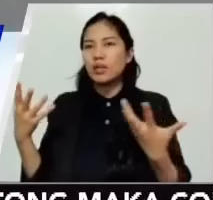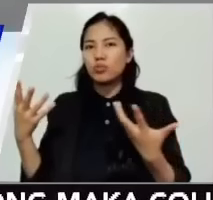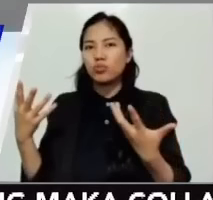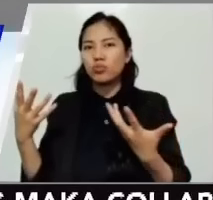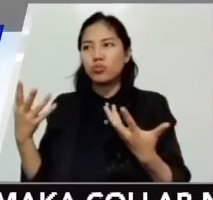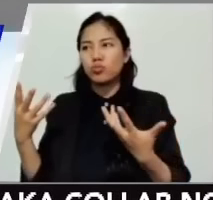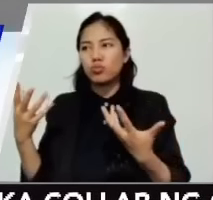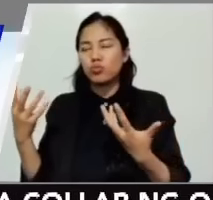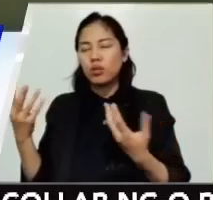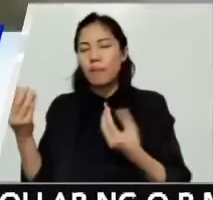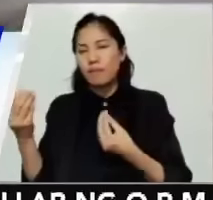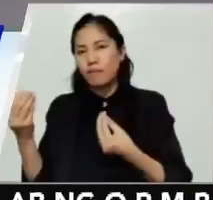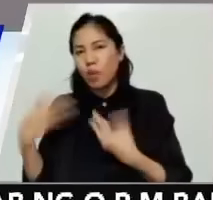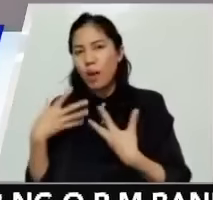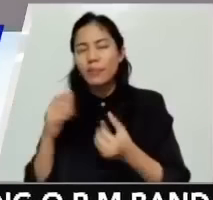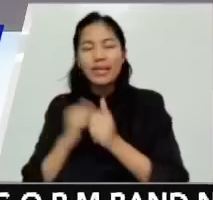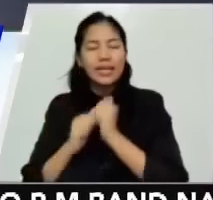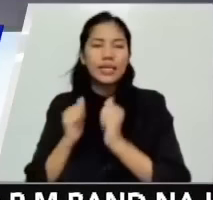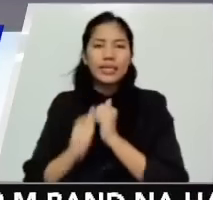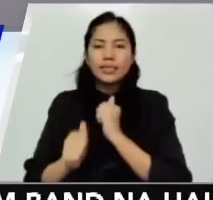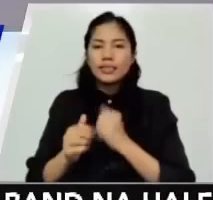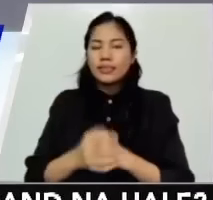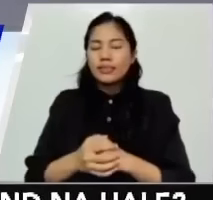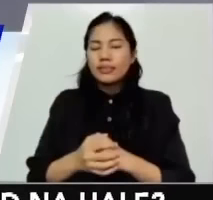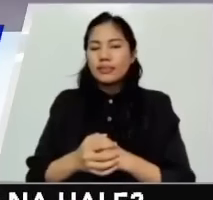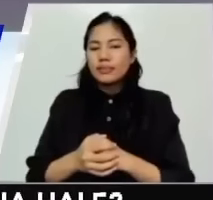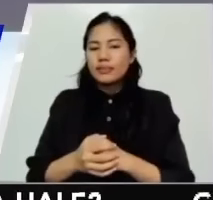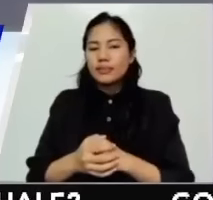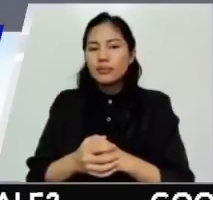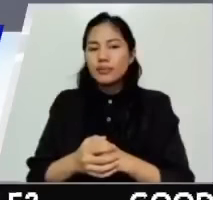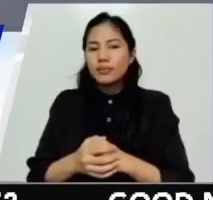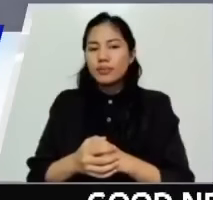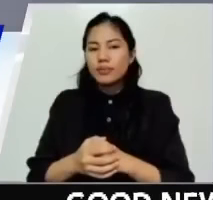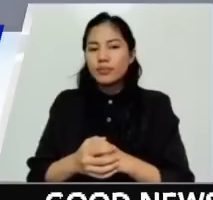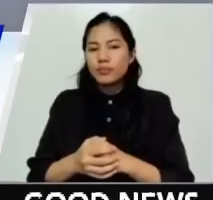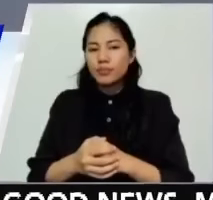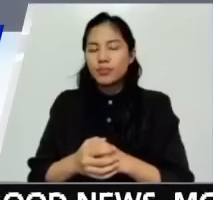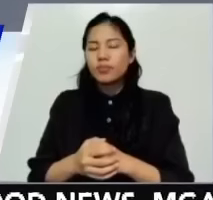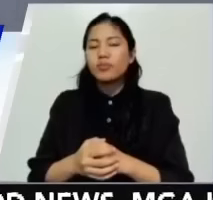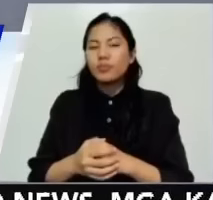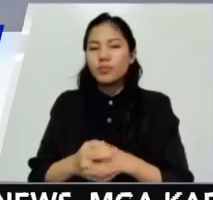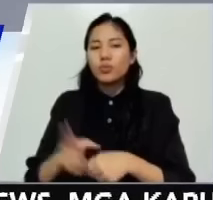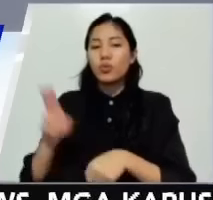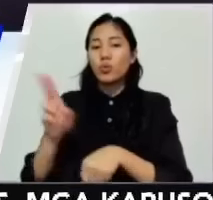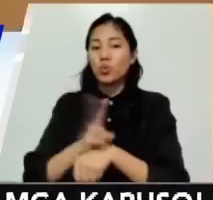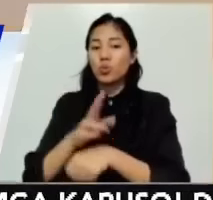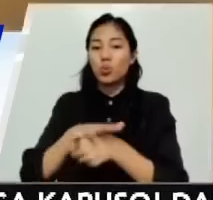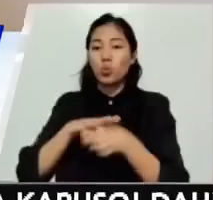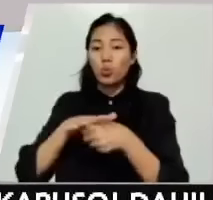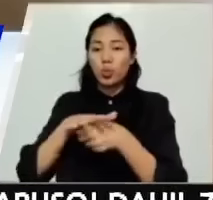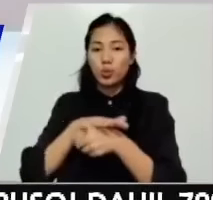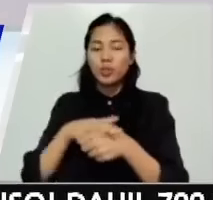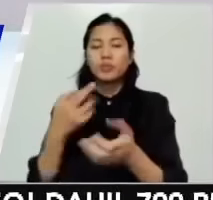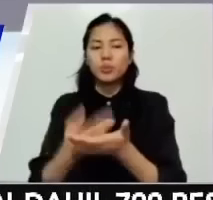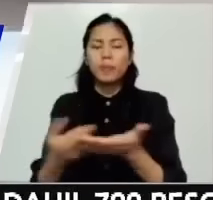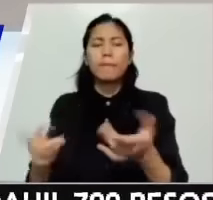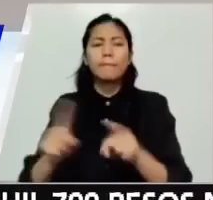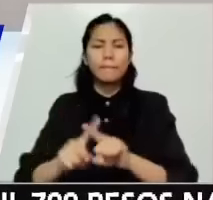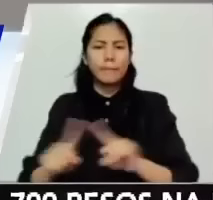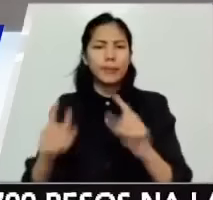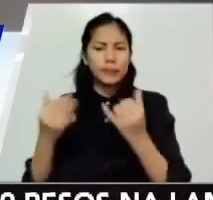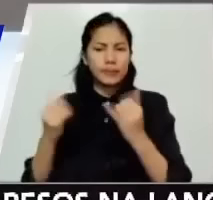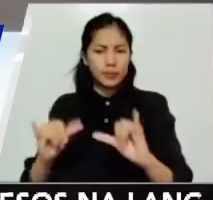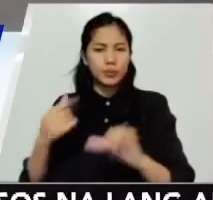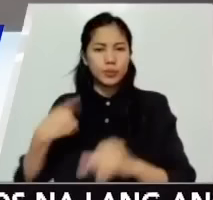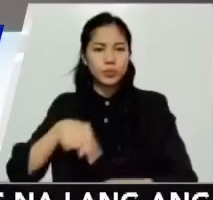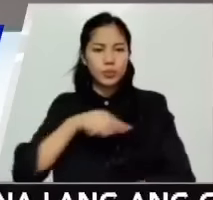pong sabihin, yun po, nagagamit nila yung kanilang local resources Pero ganun pa man din po, we are assuring our